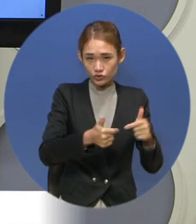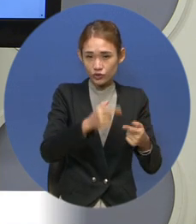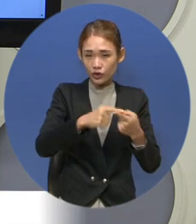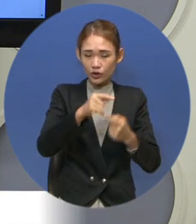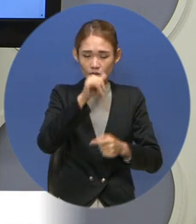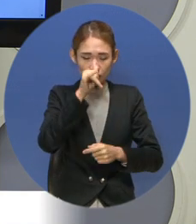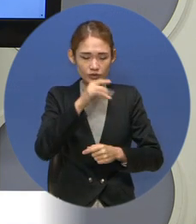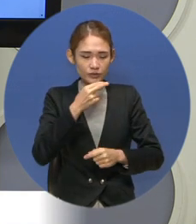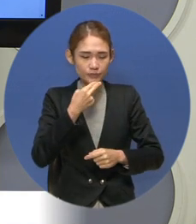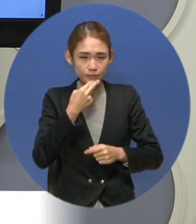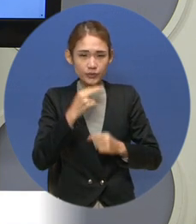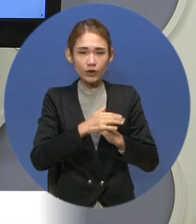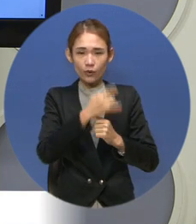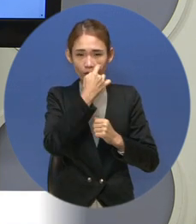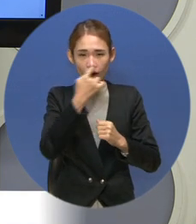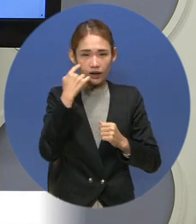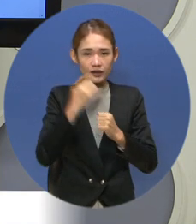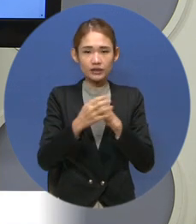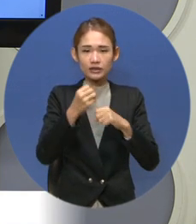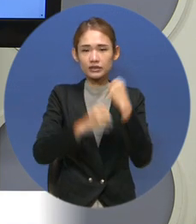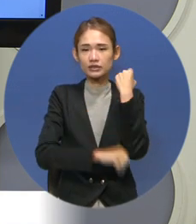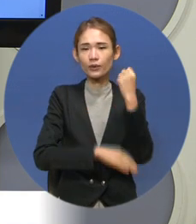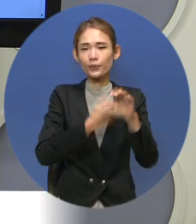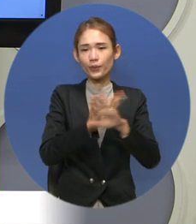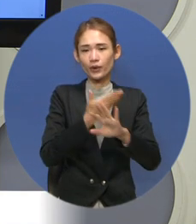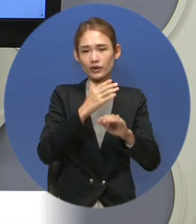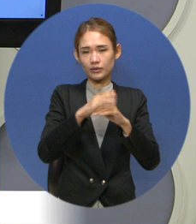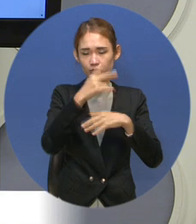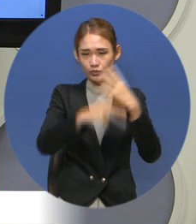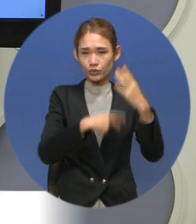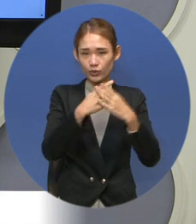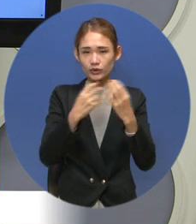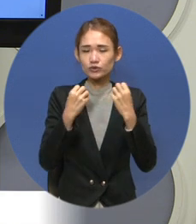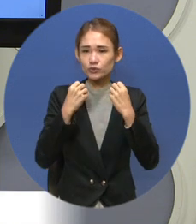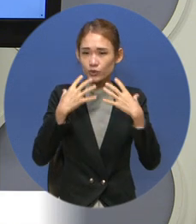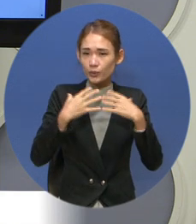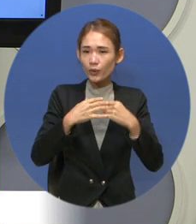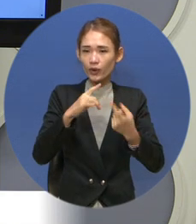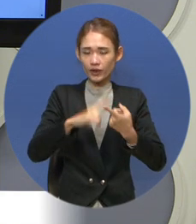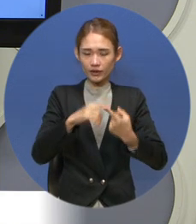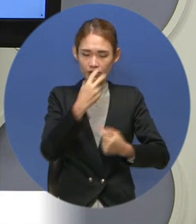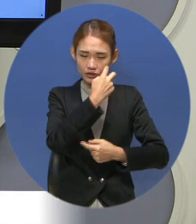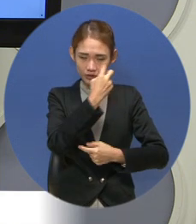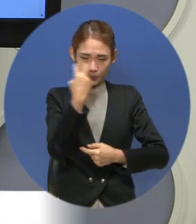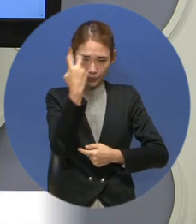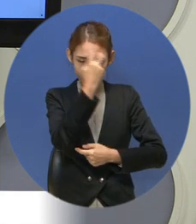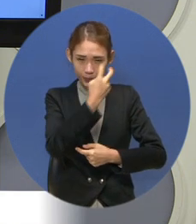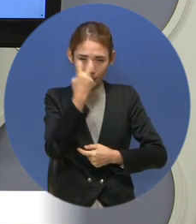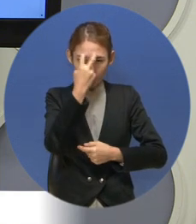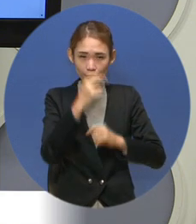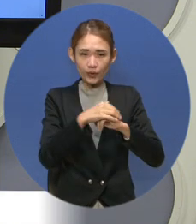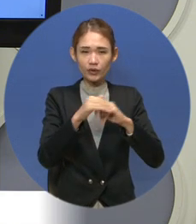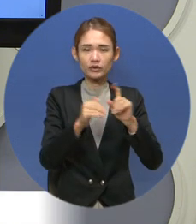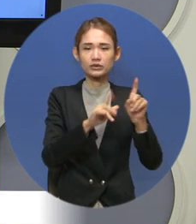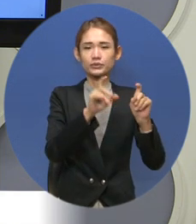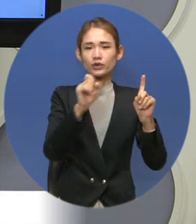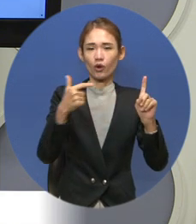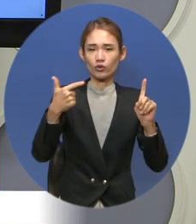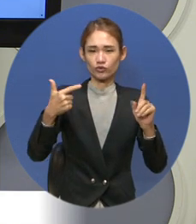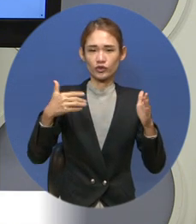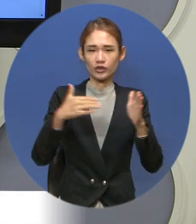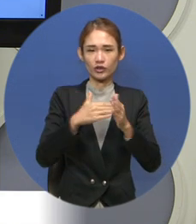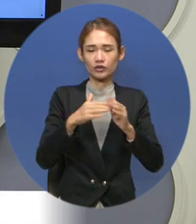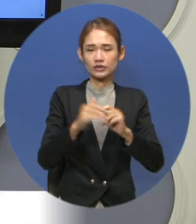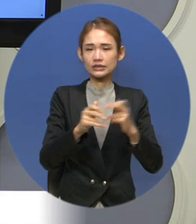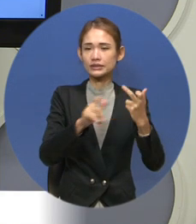복지제도 및 타 코론 알구 피해 지원 프로그램 중복 여부 등을 조사 해 다음달 부터 오는 12월까지